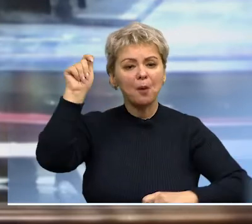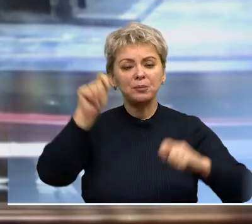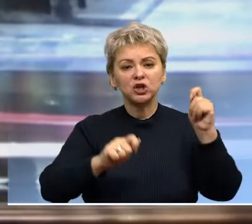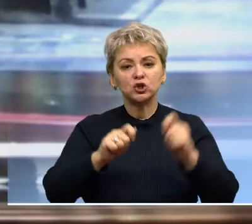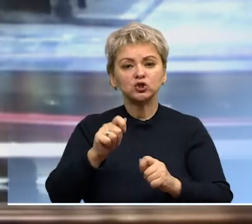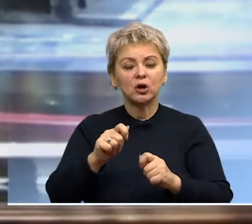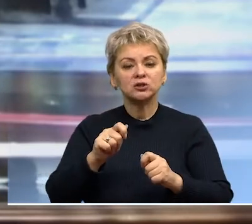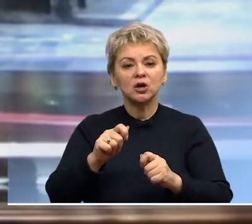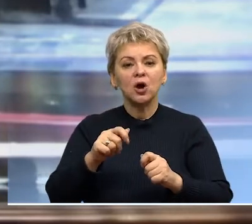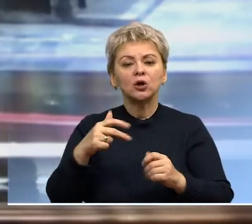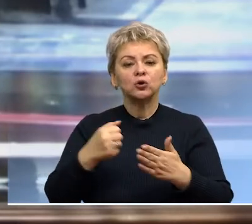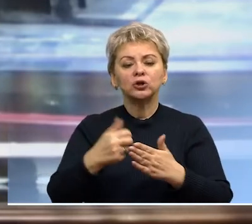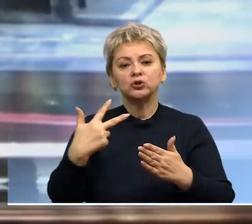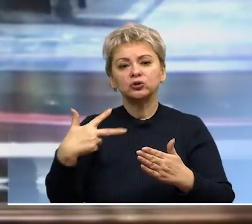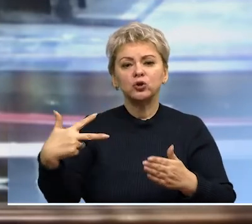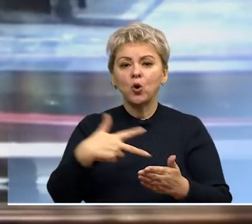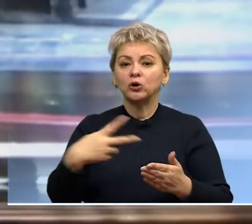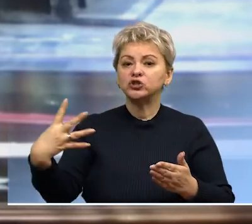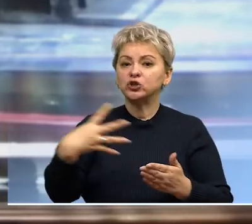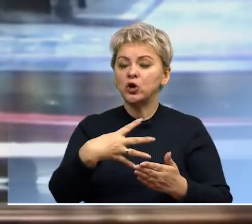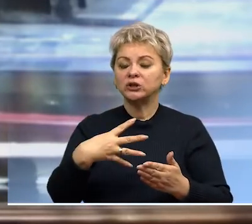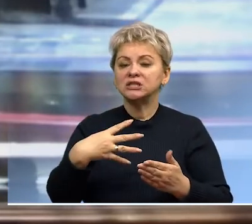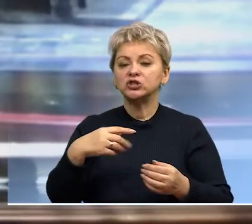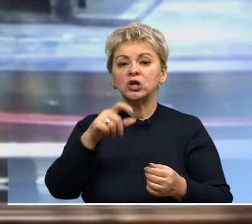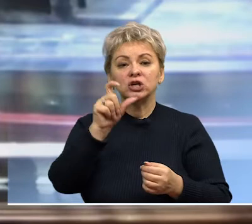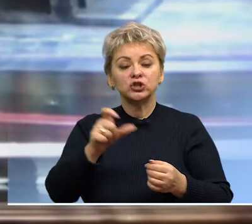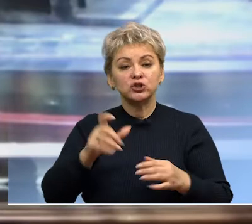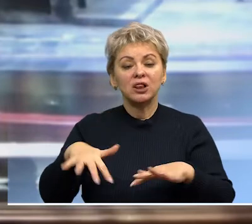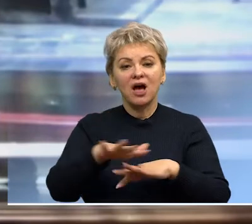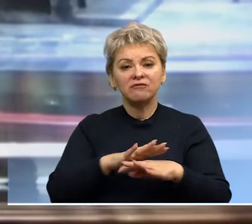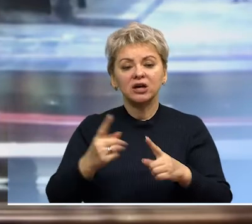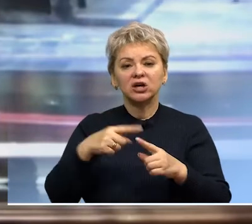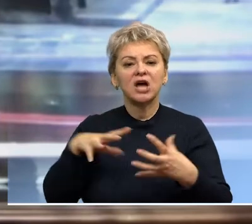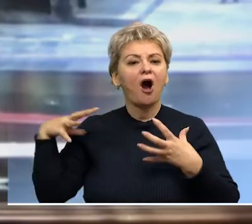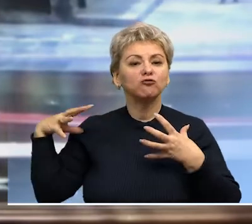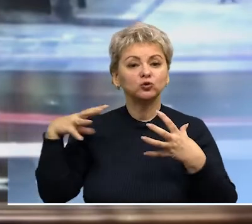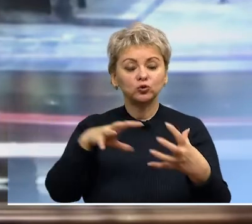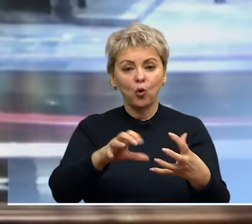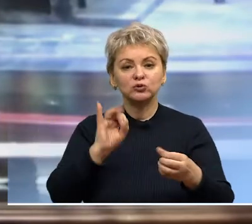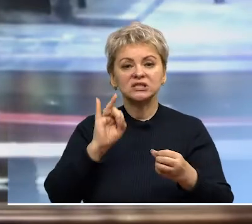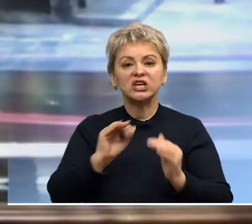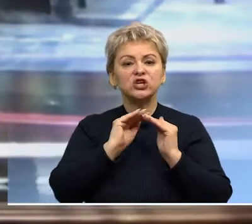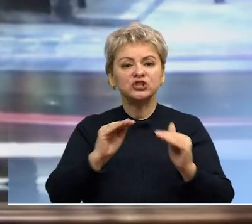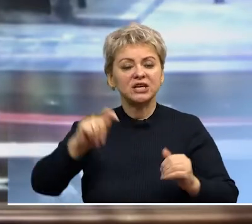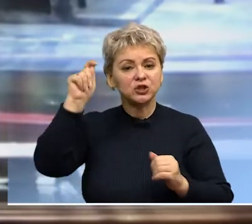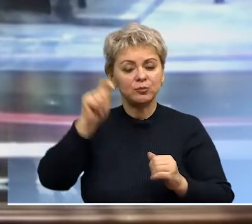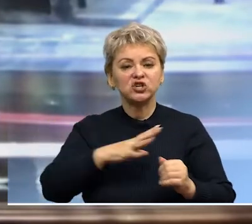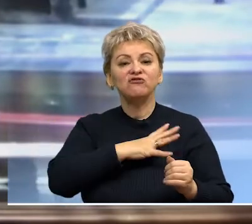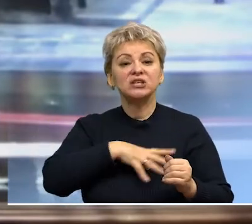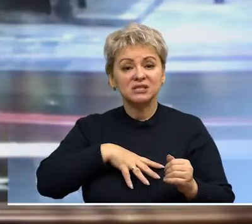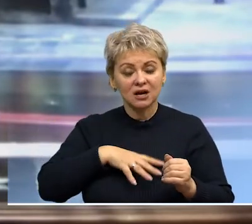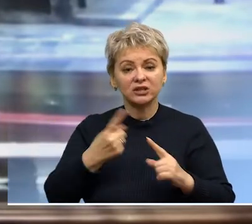туда приезжали до 3-4 тысяч человек. Это и автобусы, это и дети, это